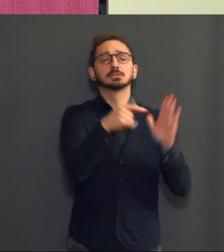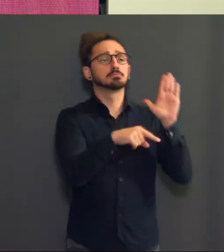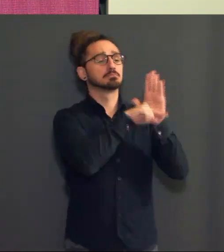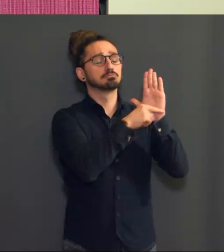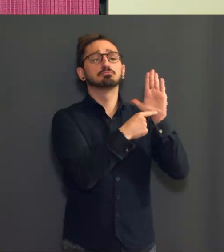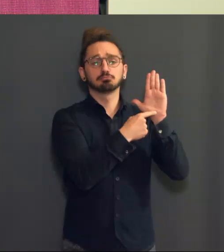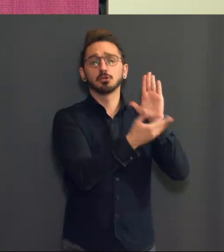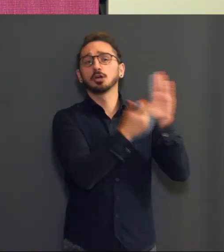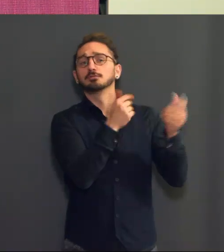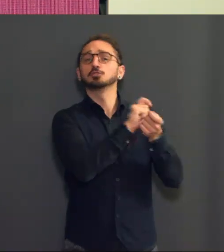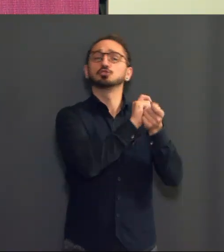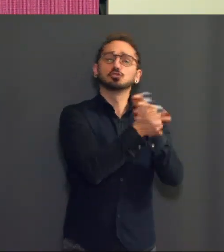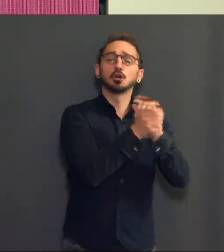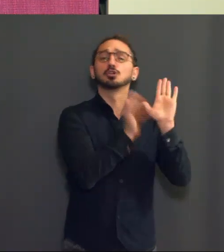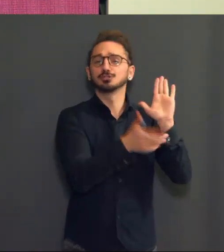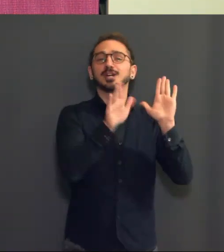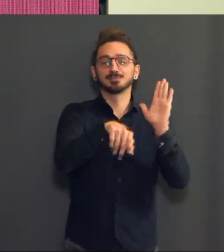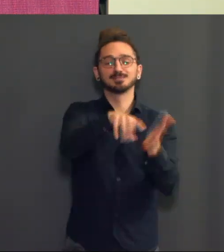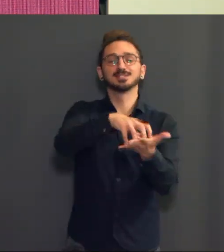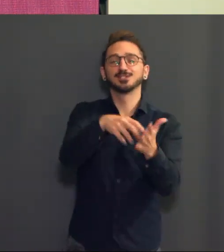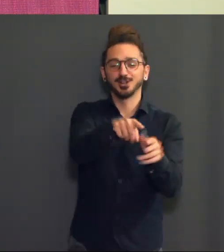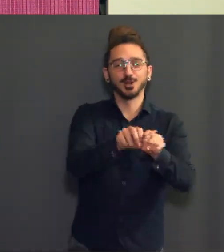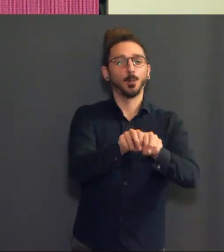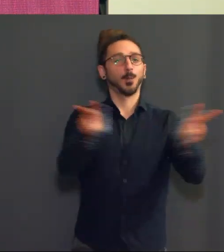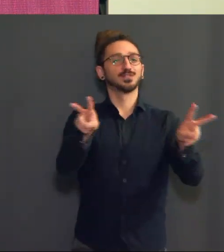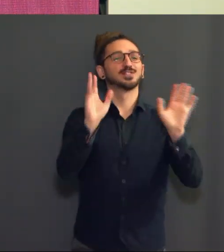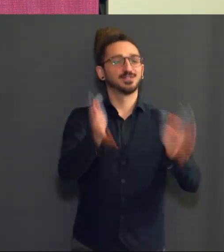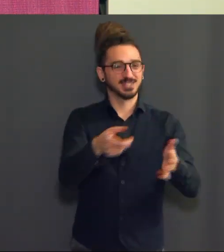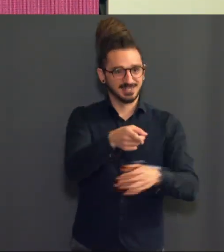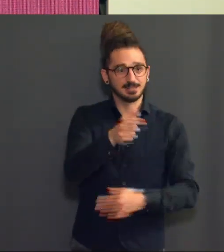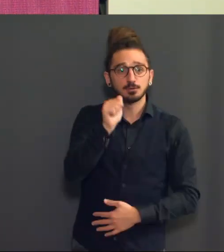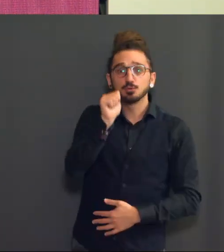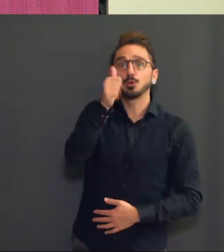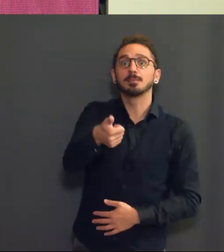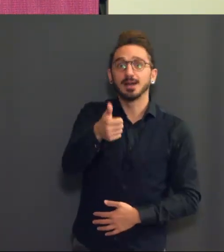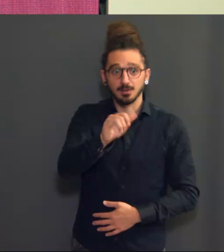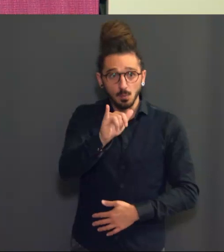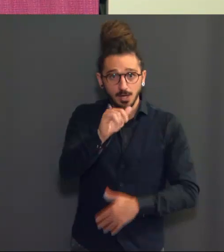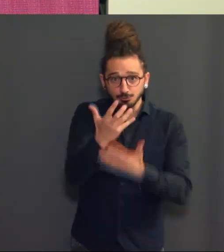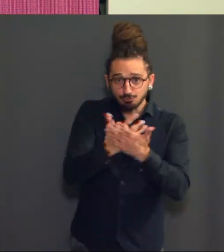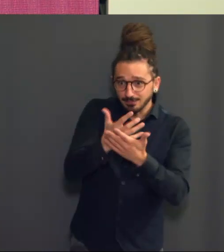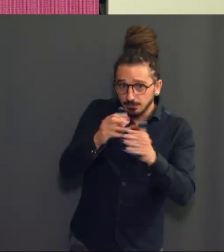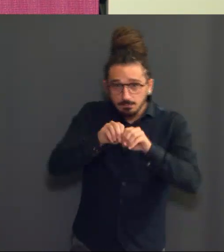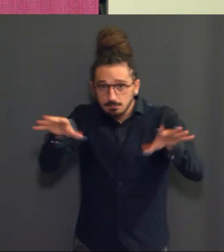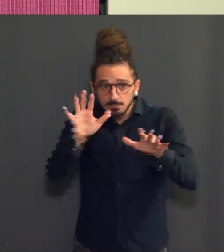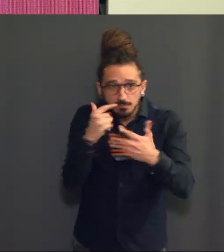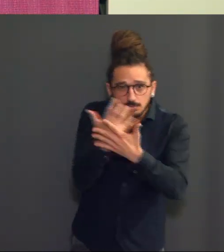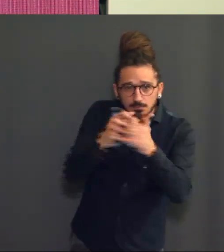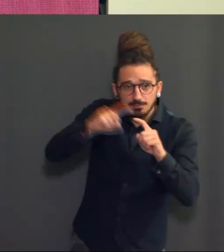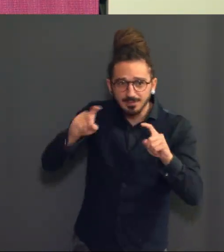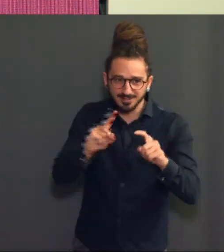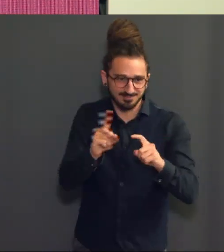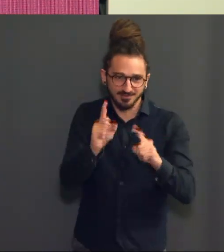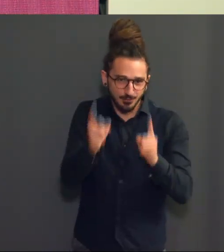vont pas être visibles dès J+1 par rapport à l'ouverture en question. Il faut plusieurs jours pour que